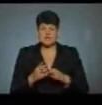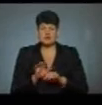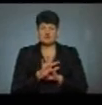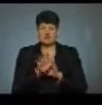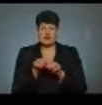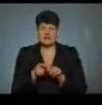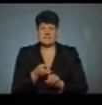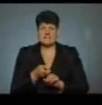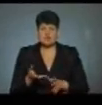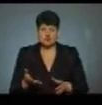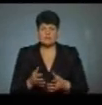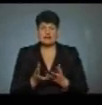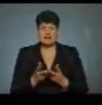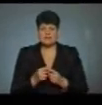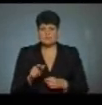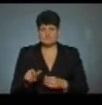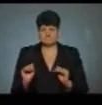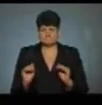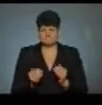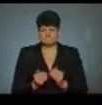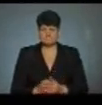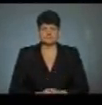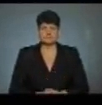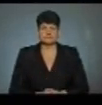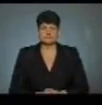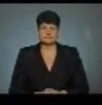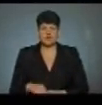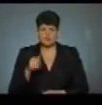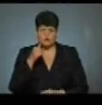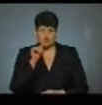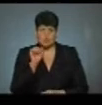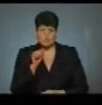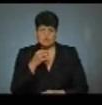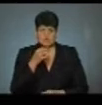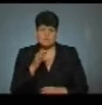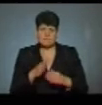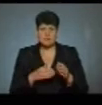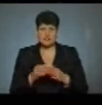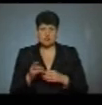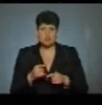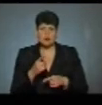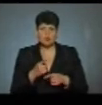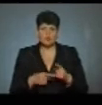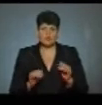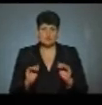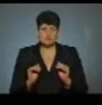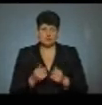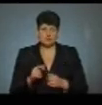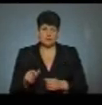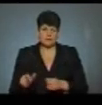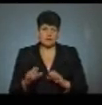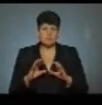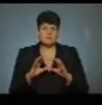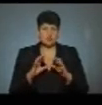коронавірусом кількість пасажирів зменшилась. Вчора можна сказати, що практично наполовину зменшилися, тому